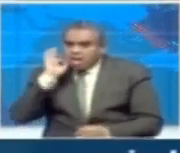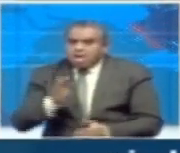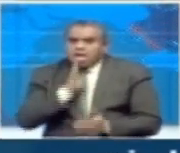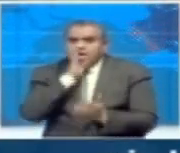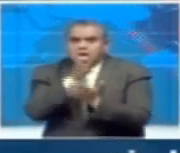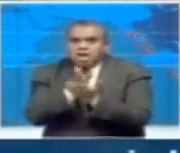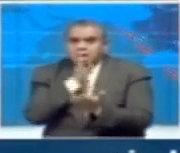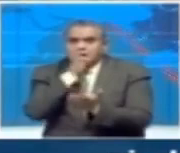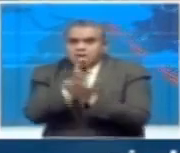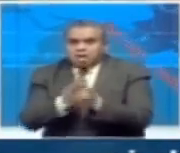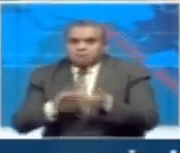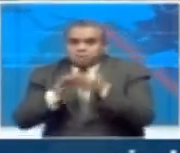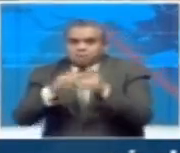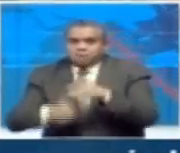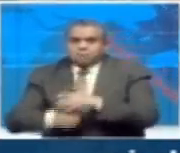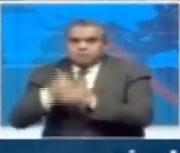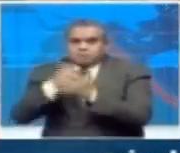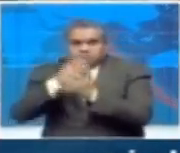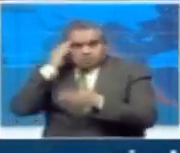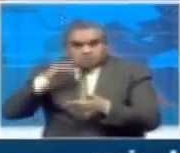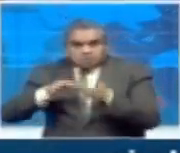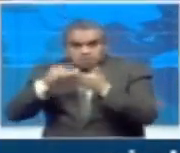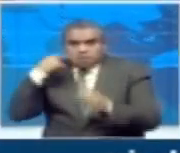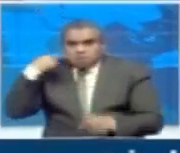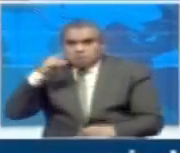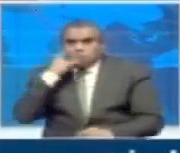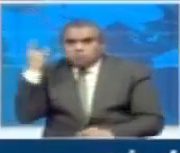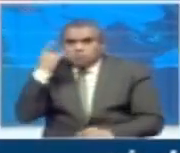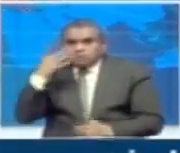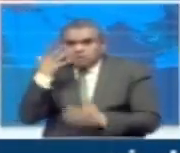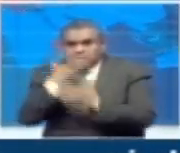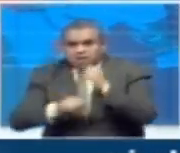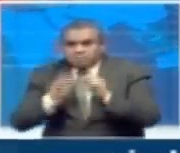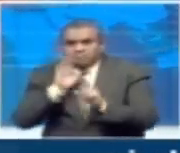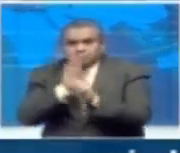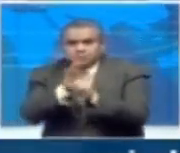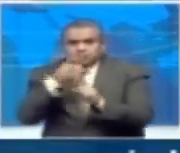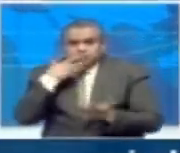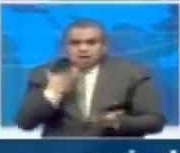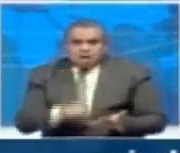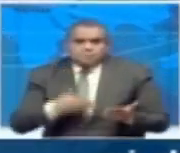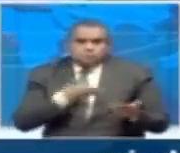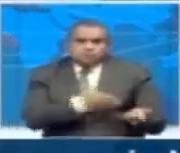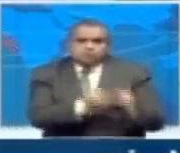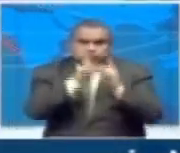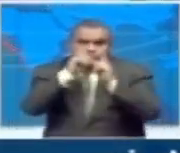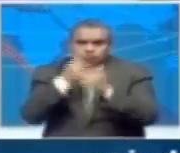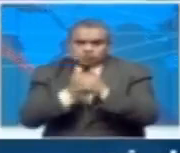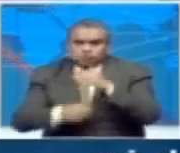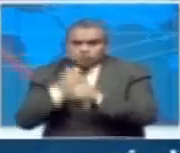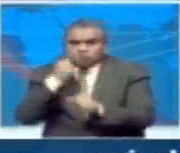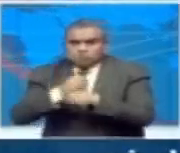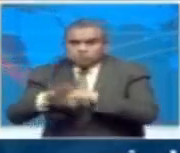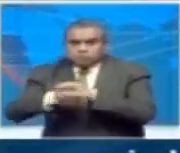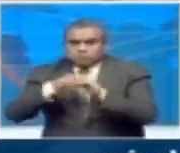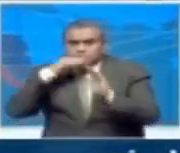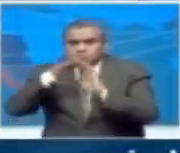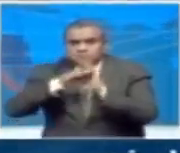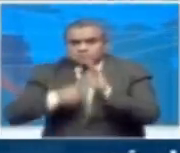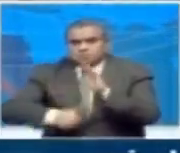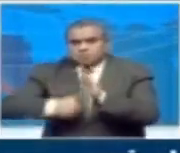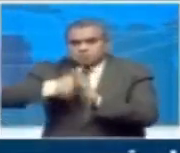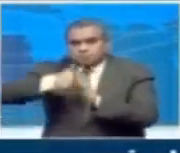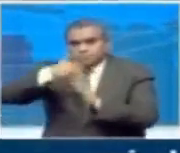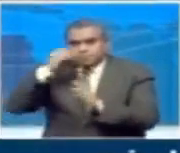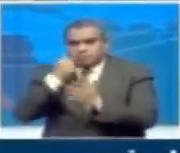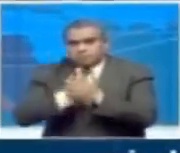علينا. لمسة وفاء من وزارة الداخلية تجاه ابنائها من الشهداء تتمثل في رعاية ابنائهم، وهو ما